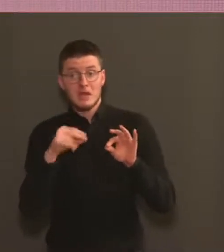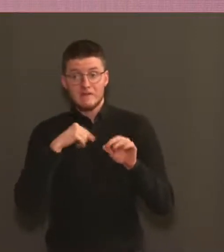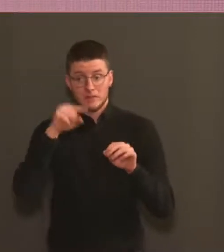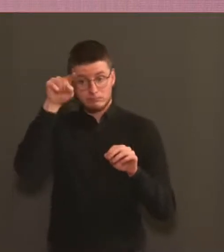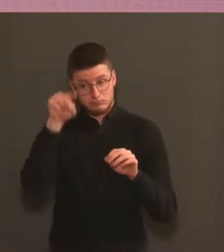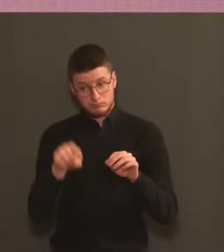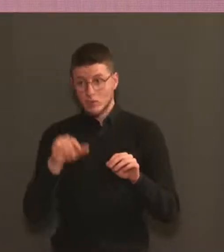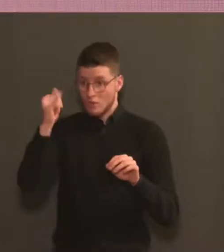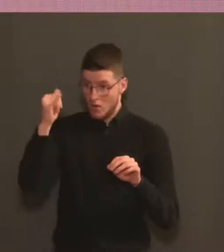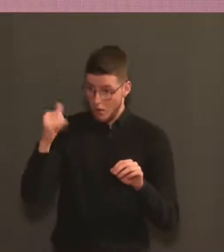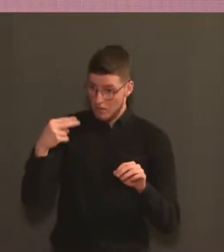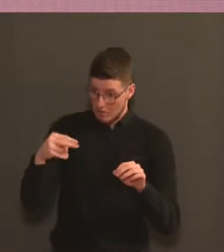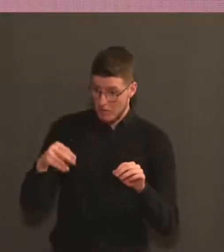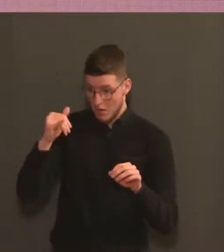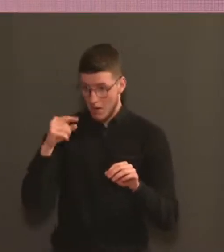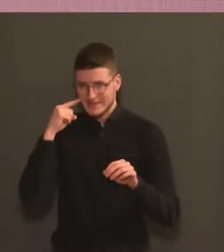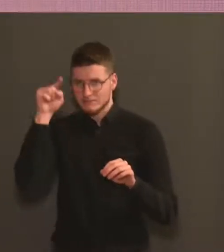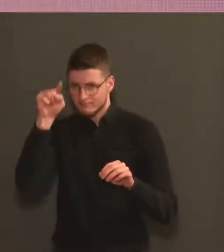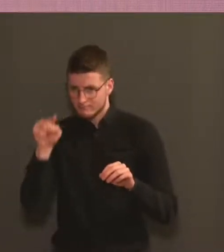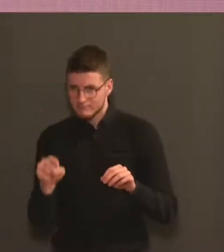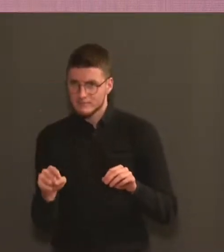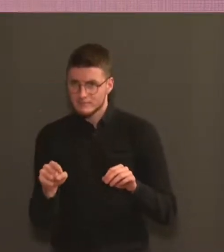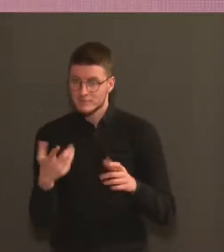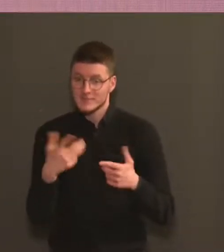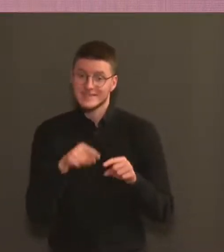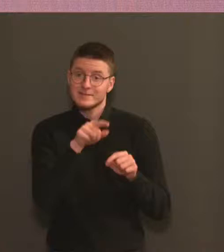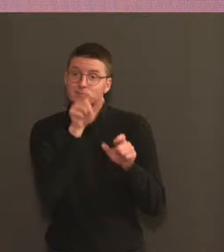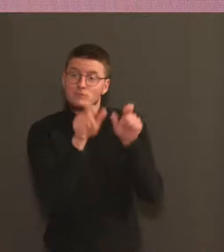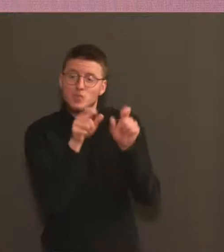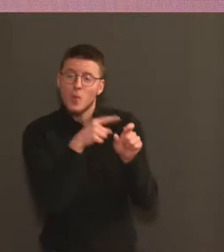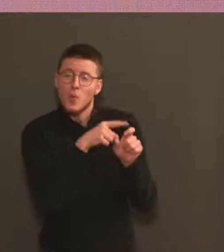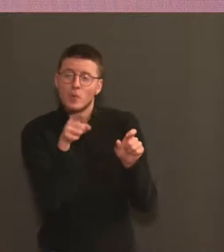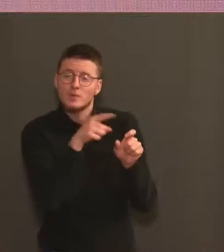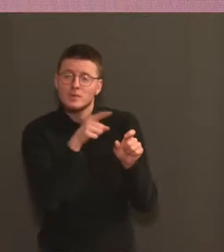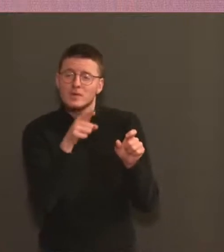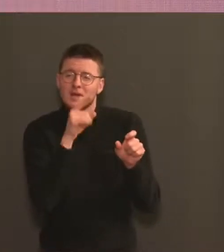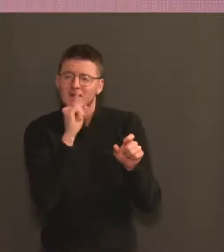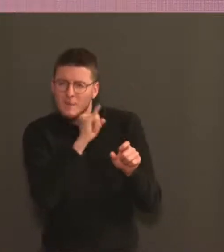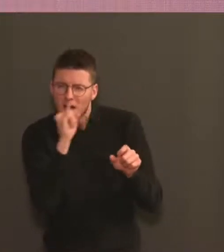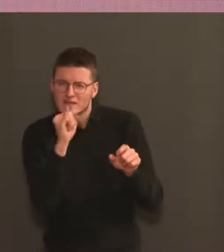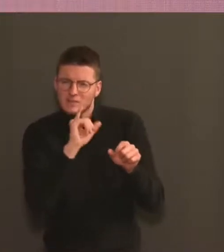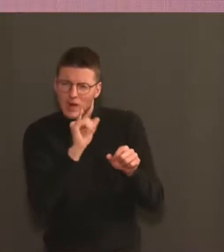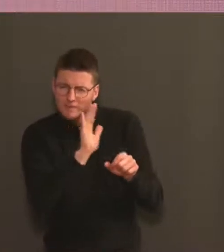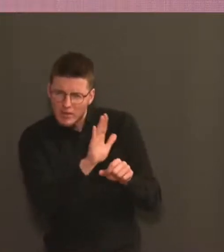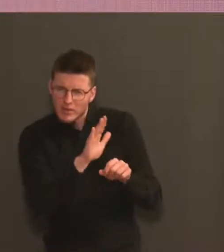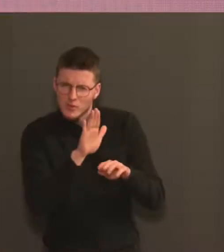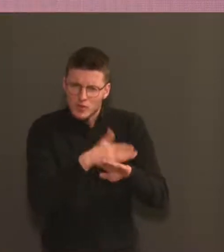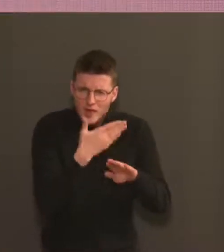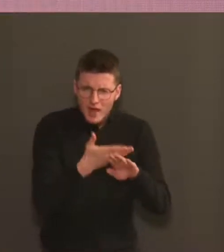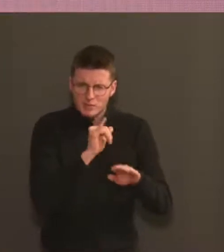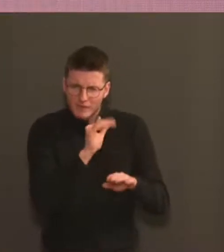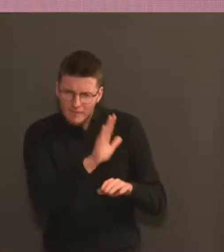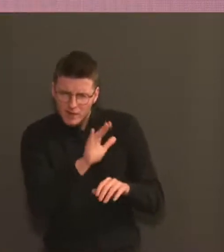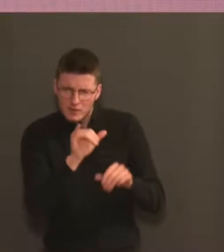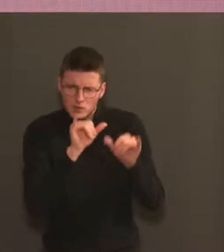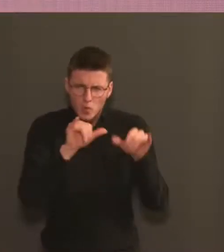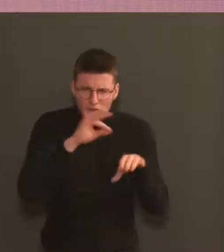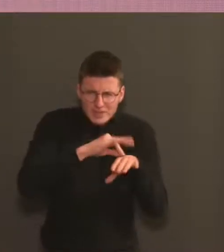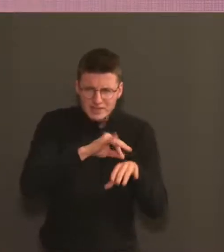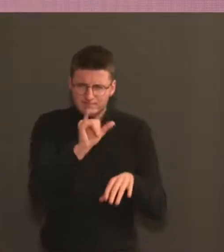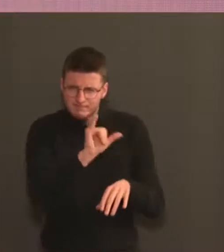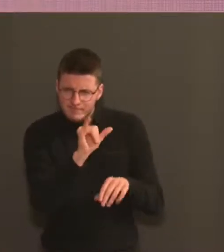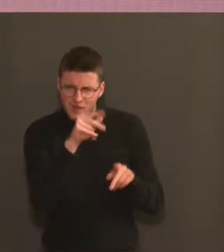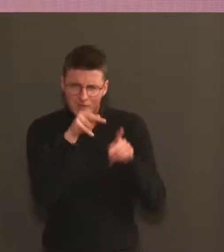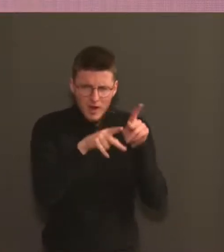Gegevens over de gezondheidstoestand, het soort aandoening of de behandeling wordt niet